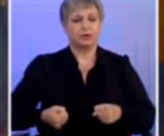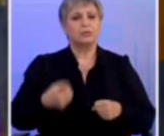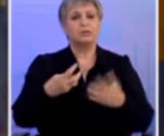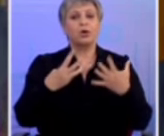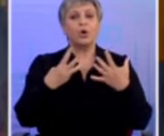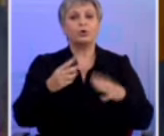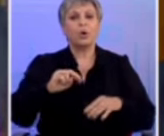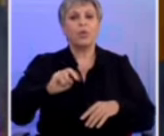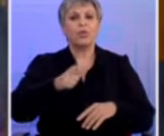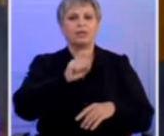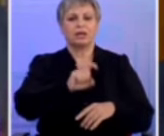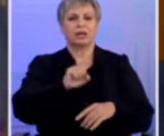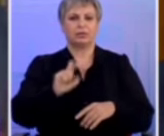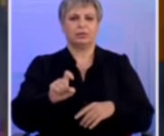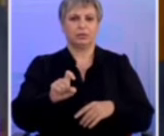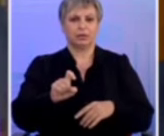επόμενη διετία.